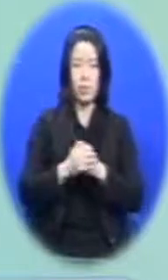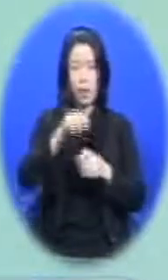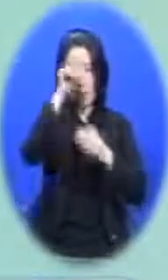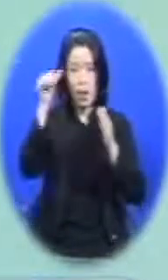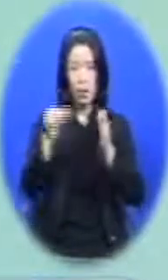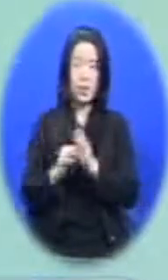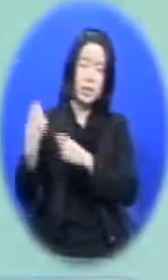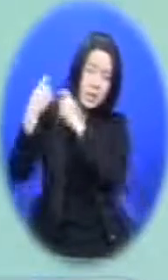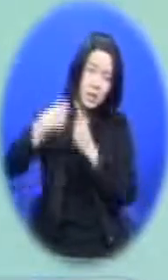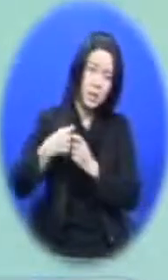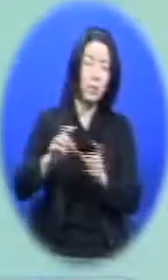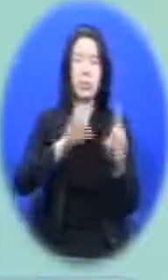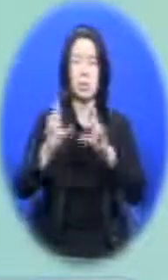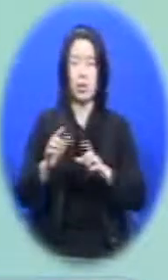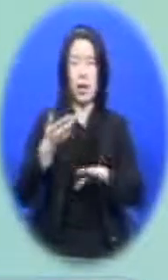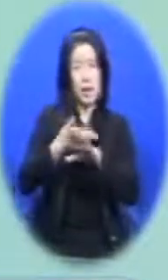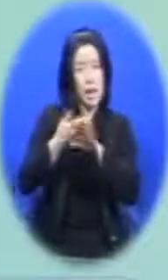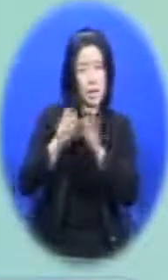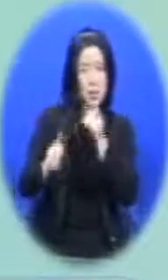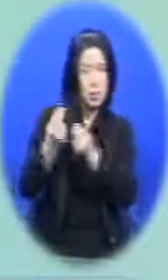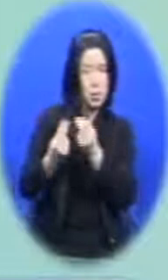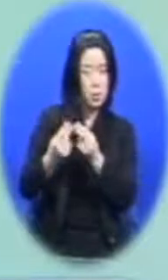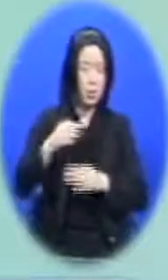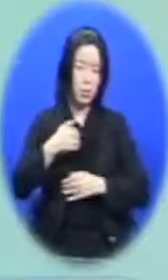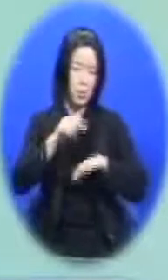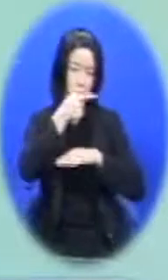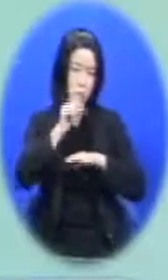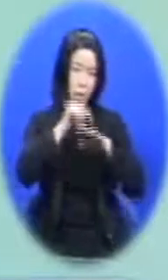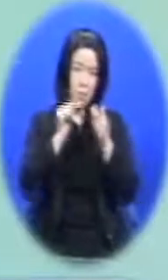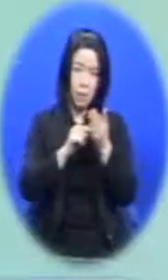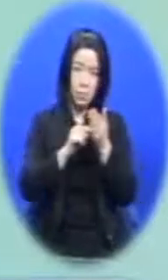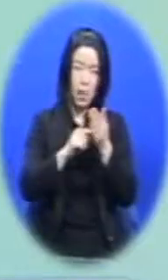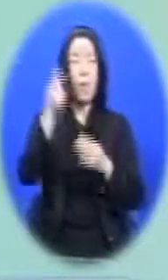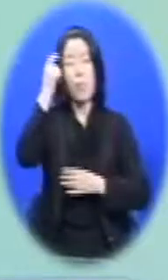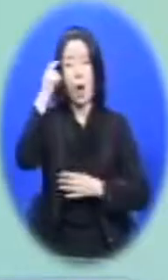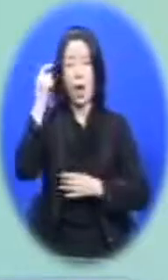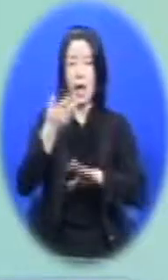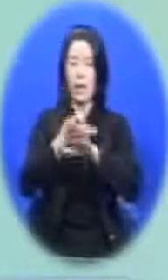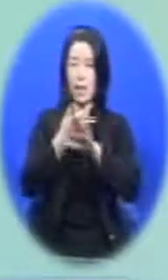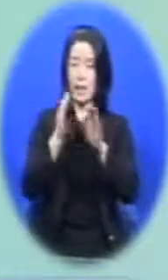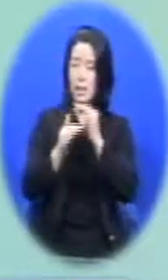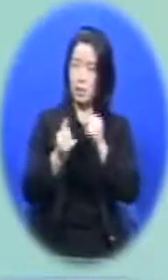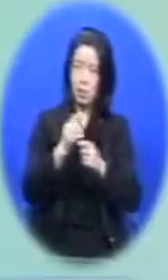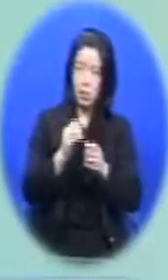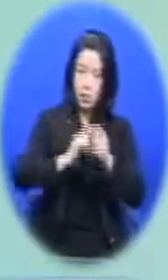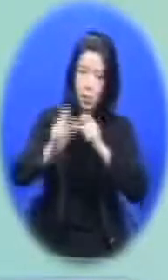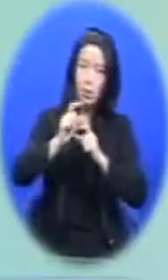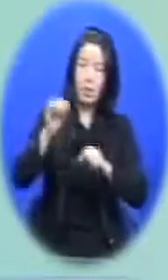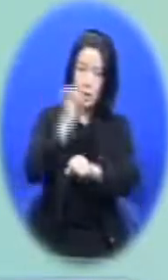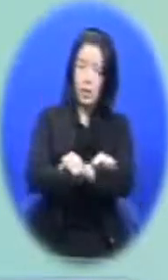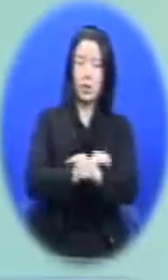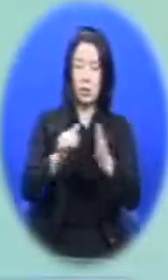평생 짐을 지고 사는 겁니다. 남하고 비교하고 열등감 때문에. 왜? 남보다 뛰어나야 되고 남보다 잘나야